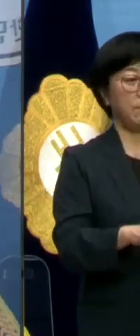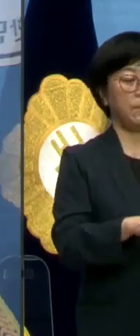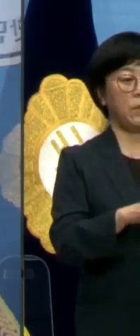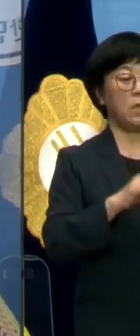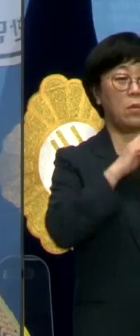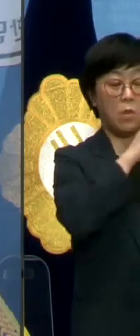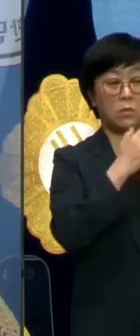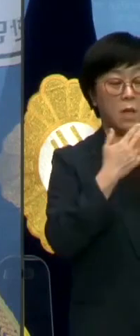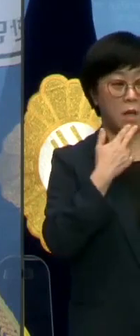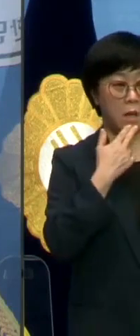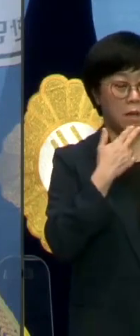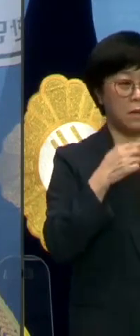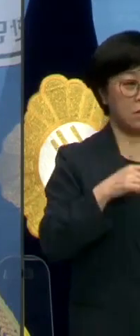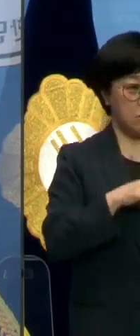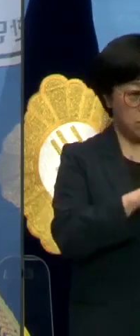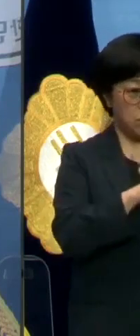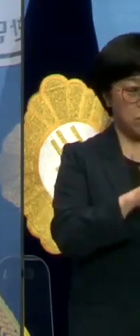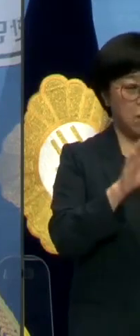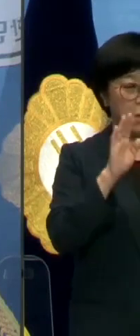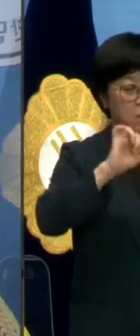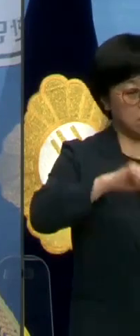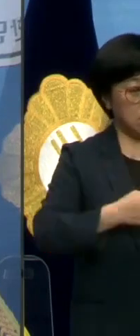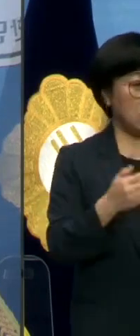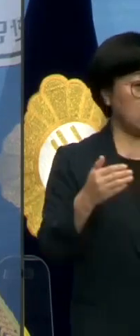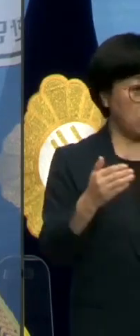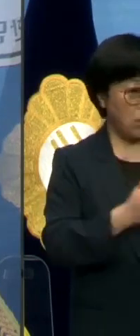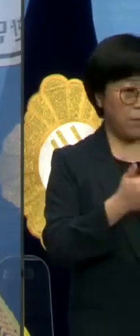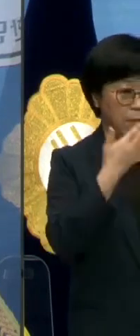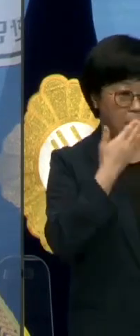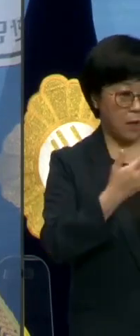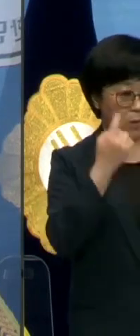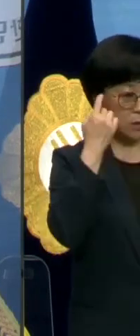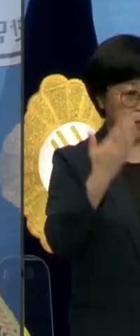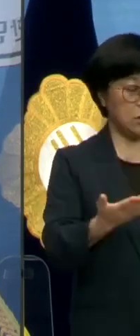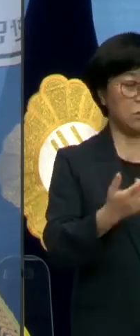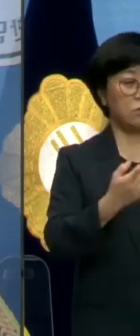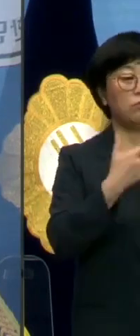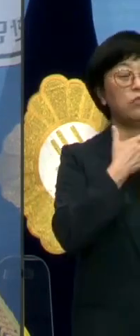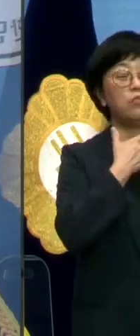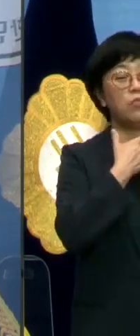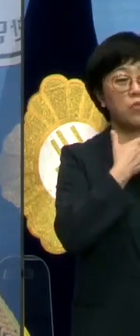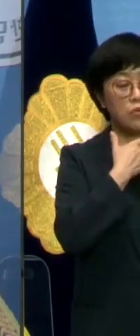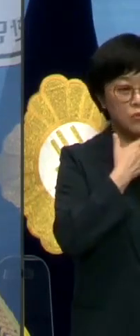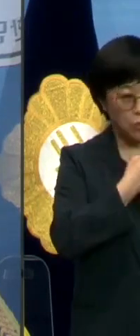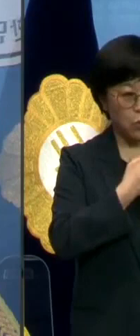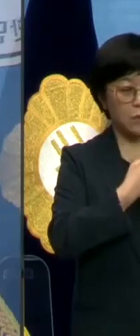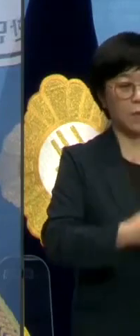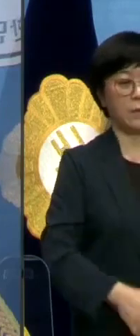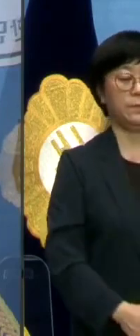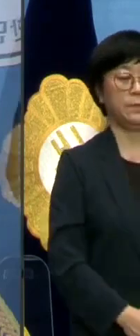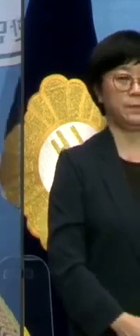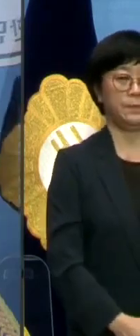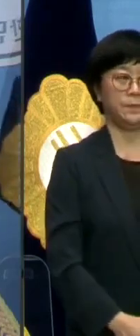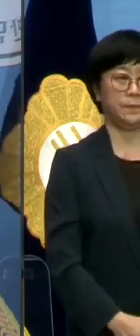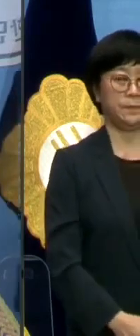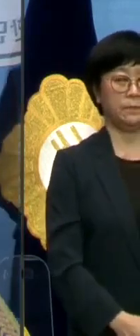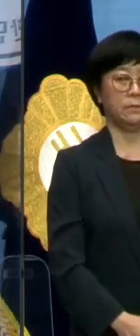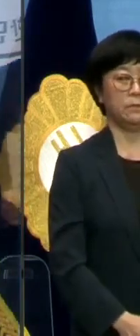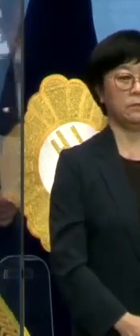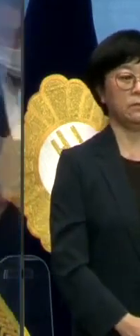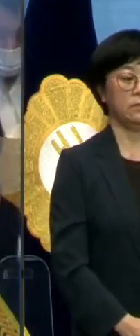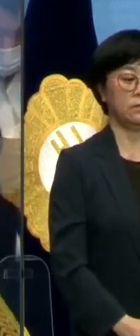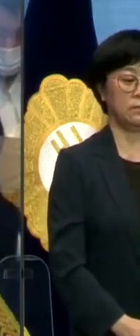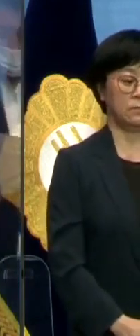혐의 없다는 이유로 자체 종결 처리할 것인지 대묻지 않을 수 없다.